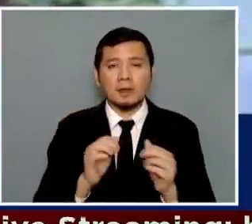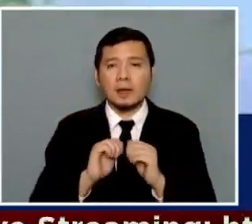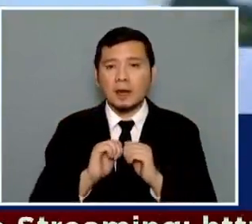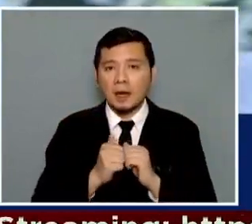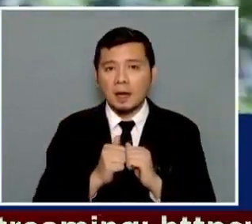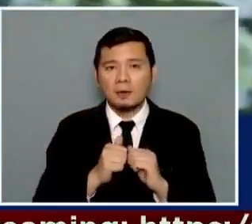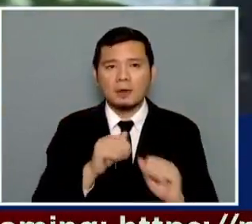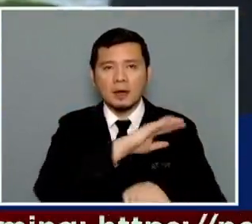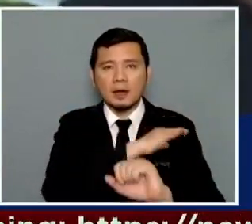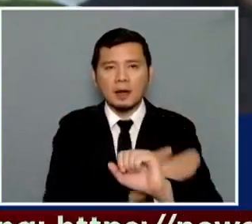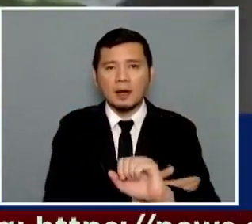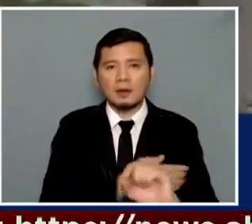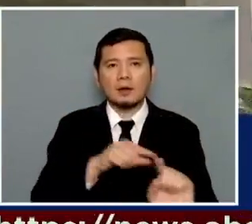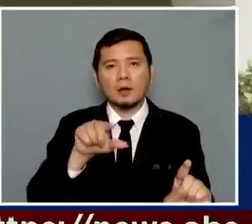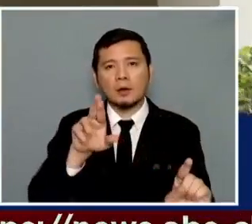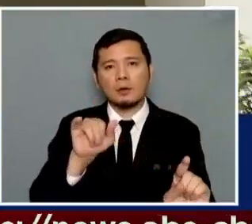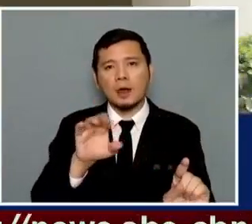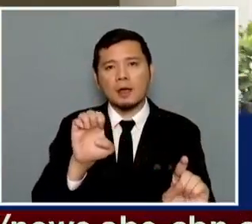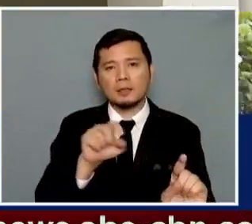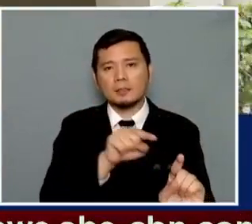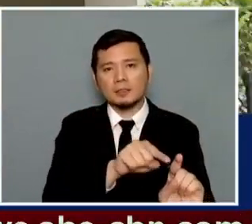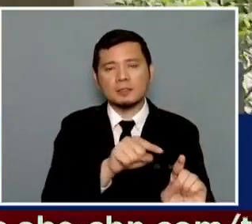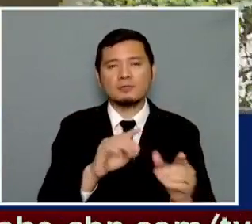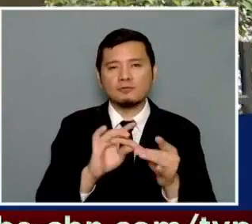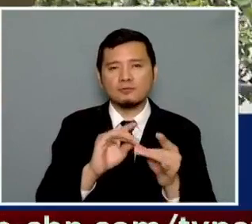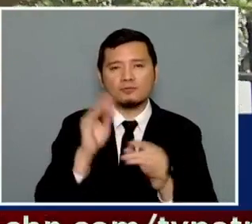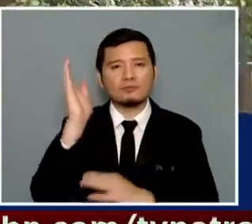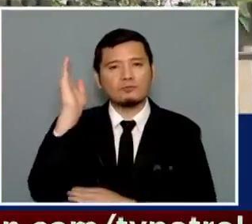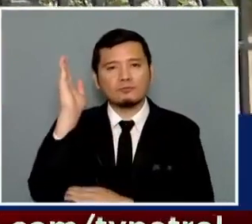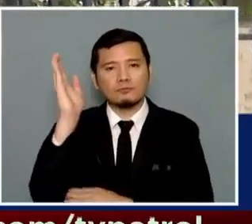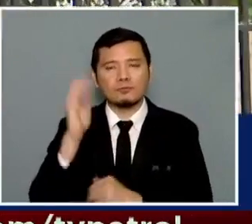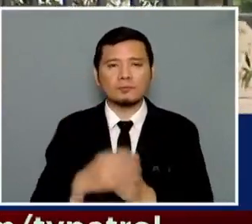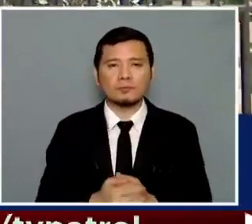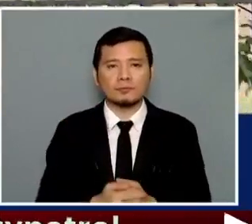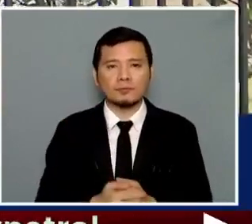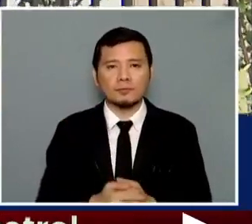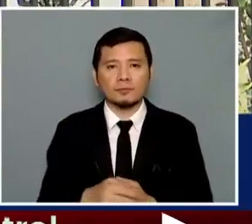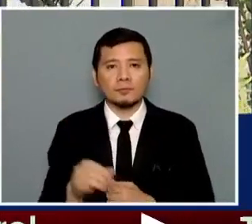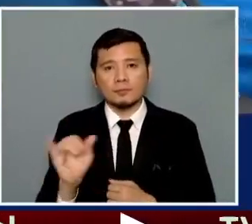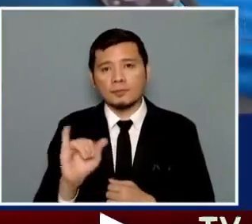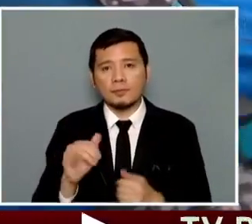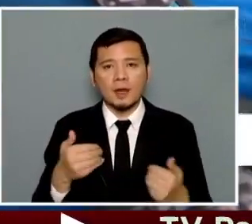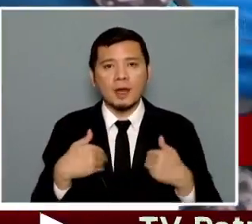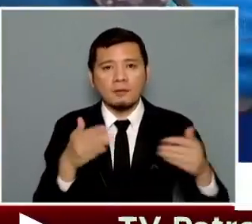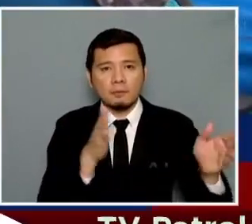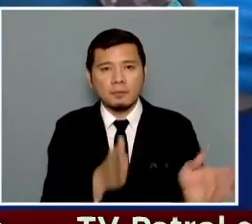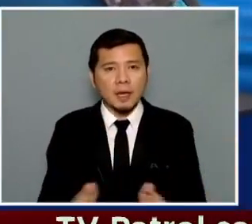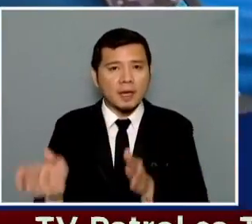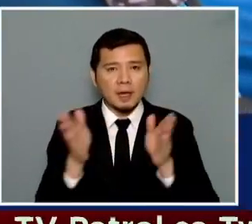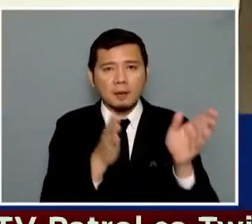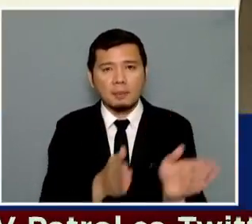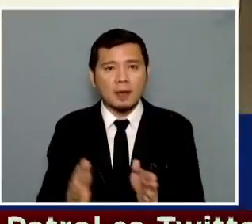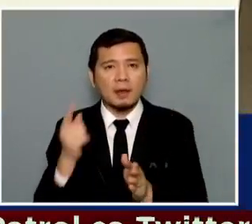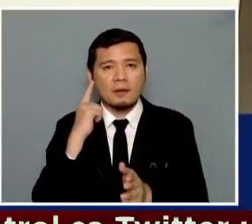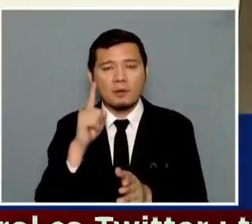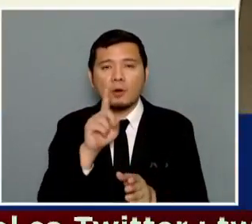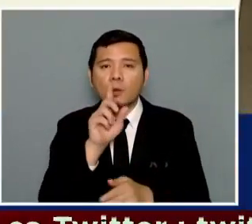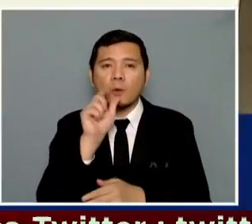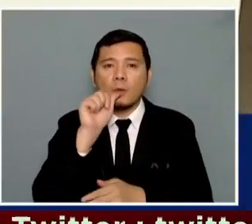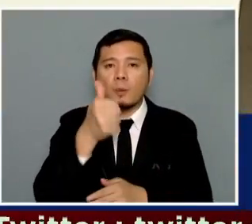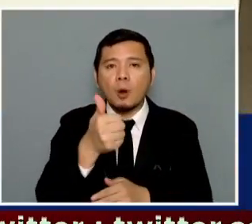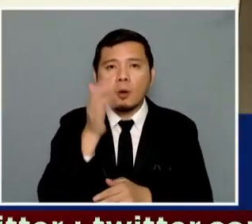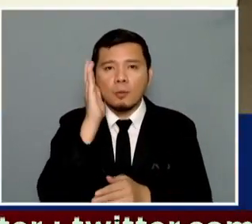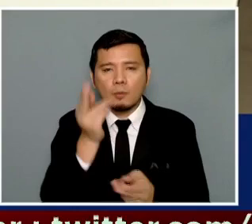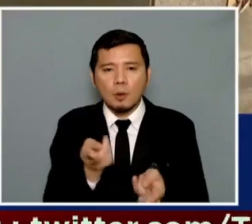anak na si Senator Grace Poe. Puspusan na rin ang paghahanda sa Manila North Cemetery para sa libing bukas.